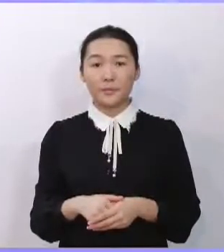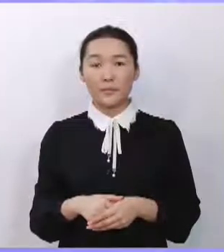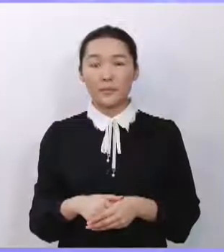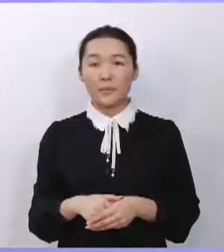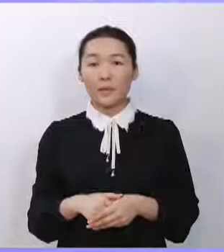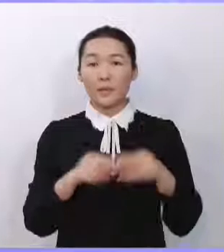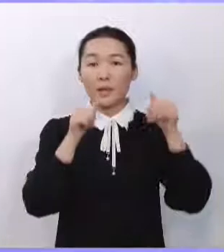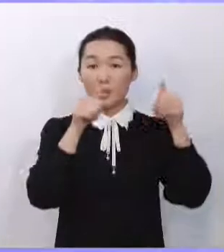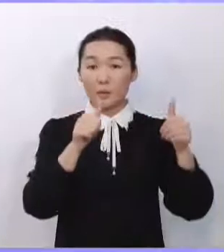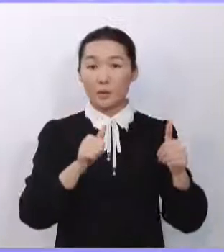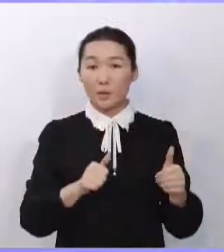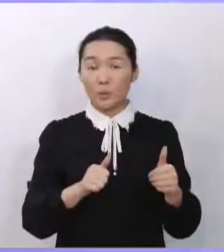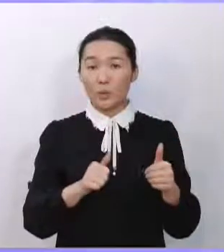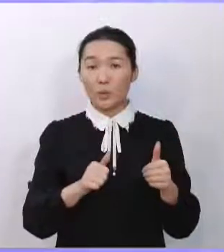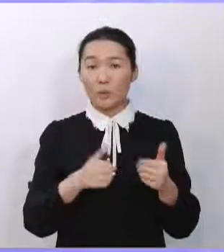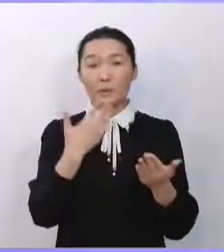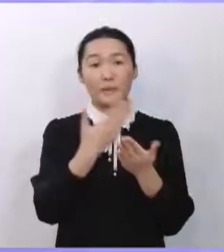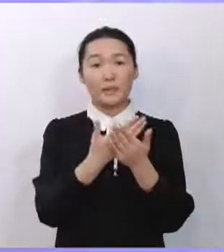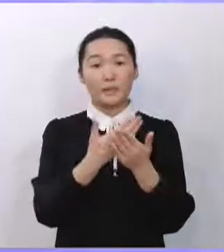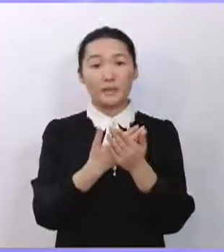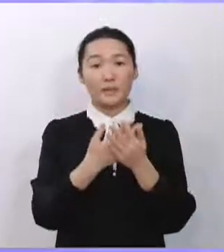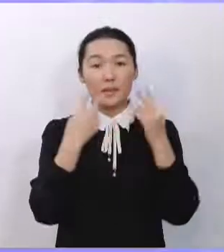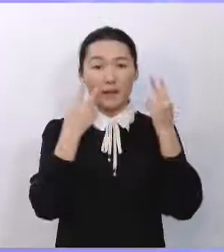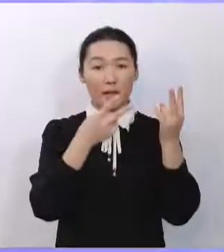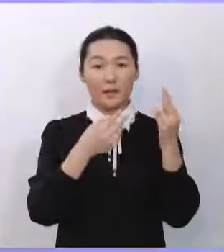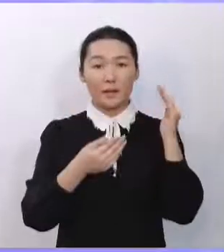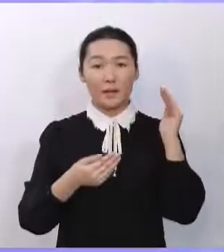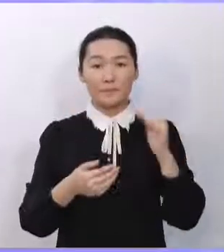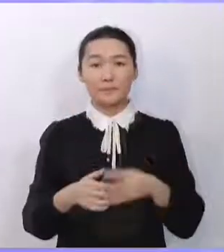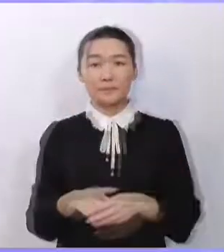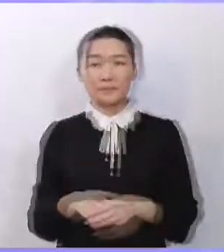Төмөнкү сүрөттөрү менен берилген мисалдарды карагыла.